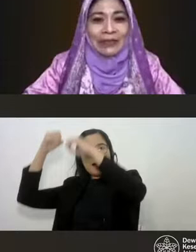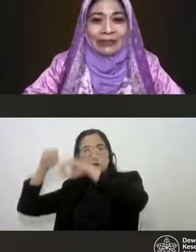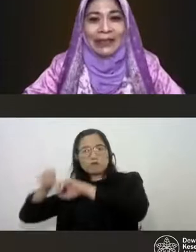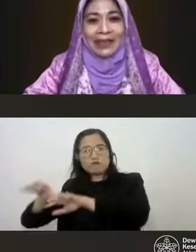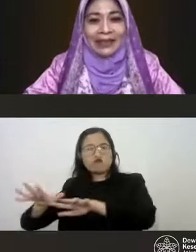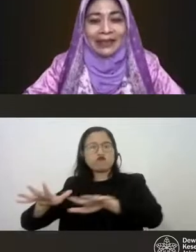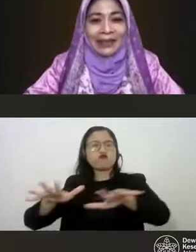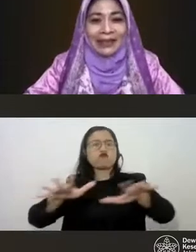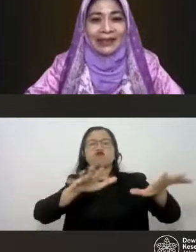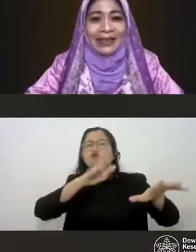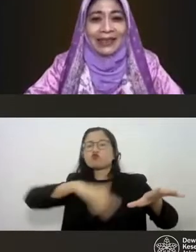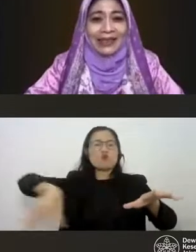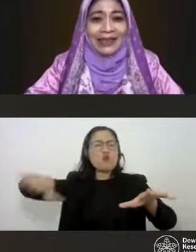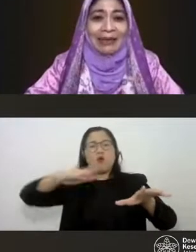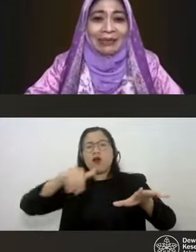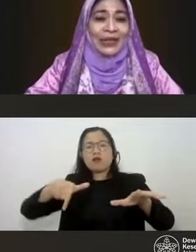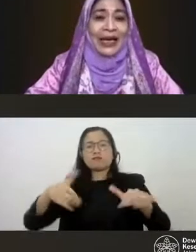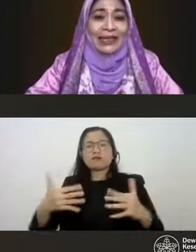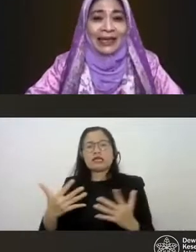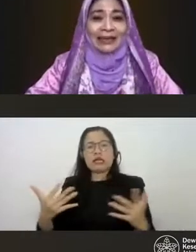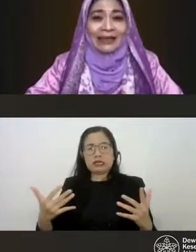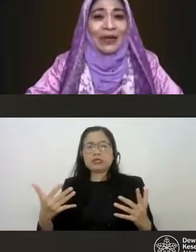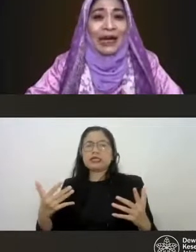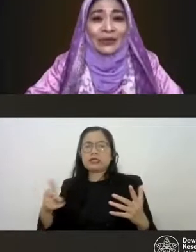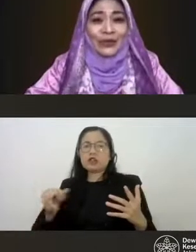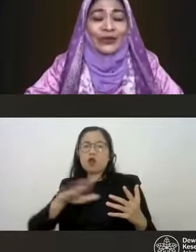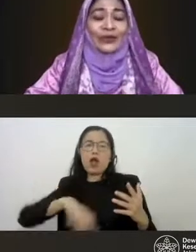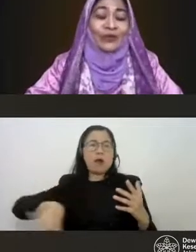di alam semesta ini. Jadi Islam itu datang